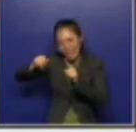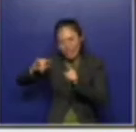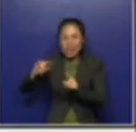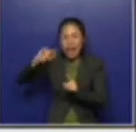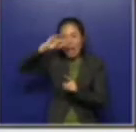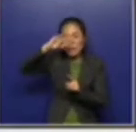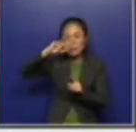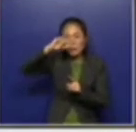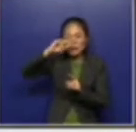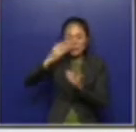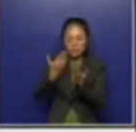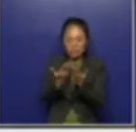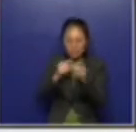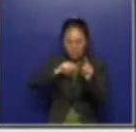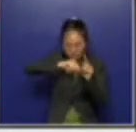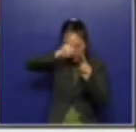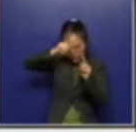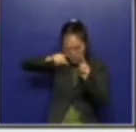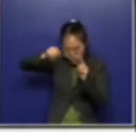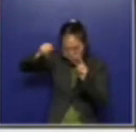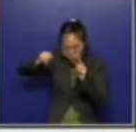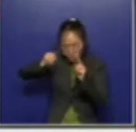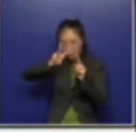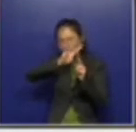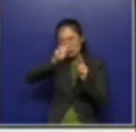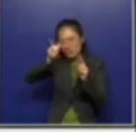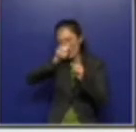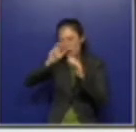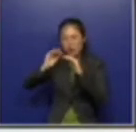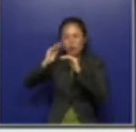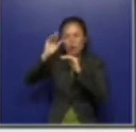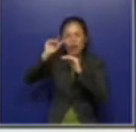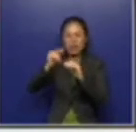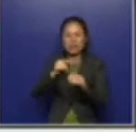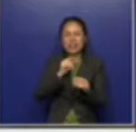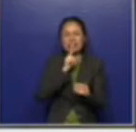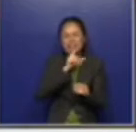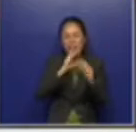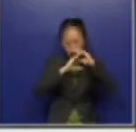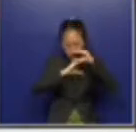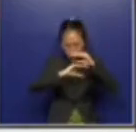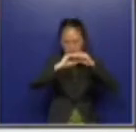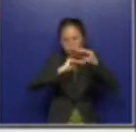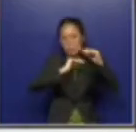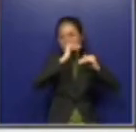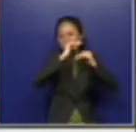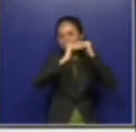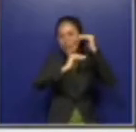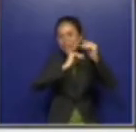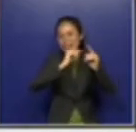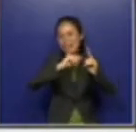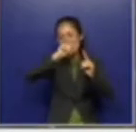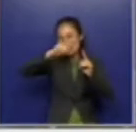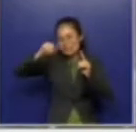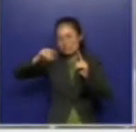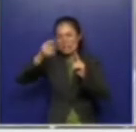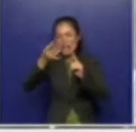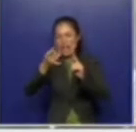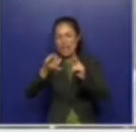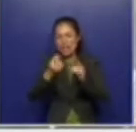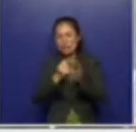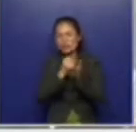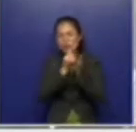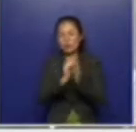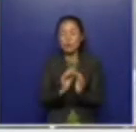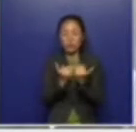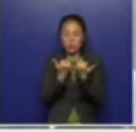บ200เมกะเฮิรตซ์เนี่ยท่านได้พัฒนาปรับปรุงอะไรมันไปบ้าง เพราะทุกวันนี้โรงพักตำรวจเนี่ยนะหรือหน่วยง